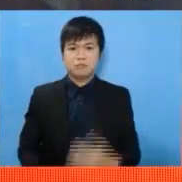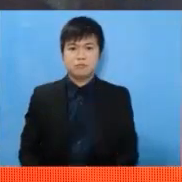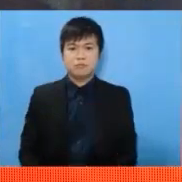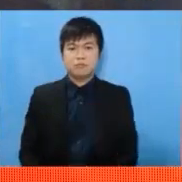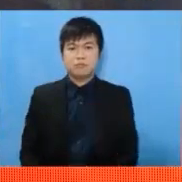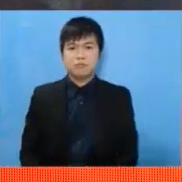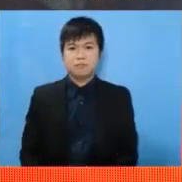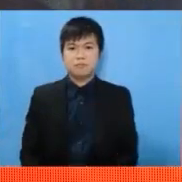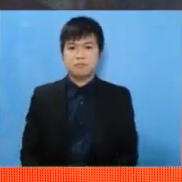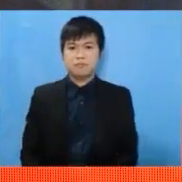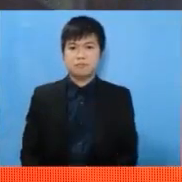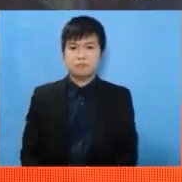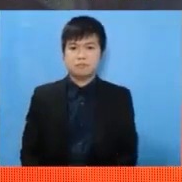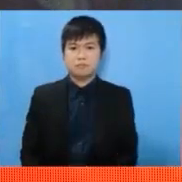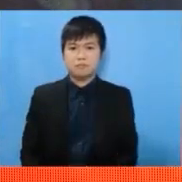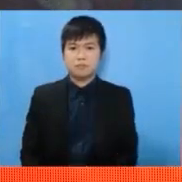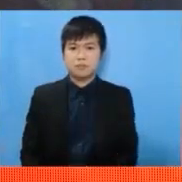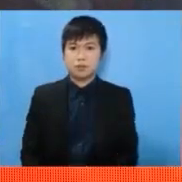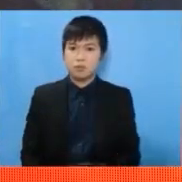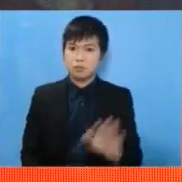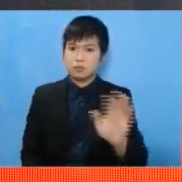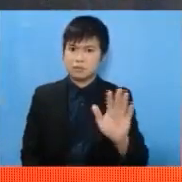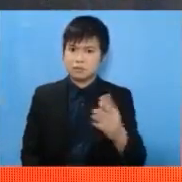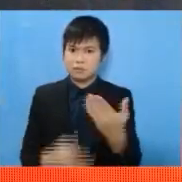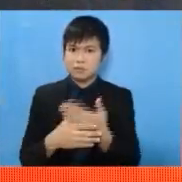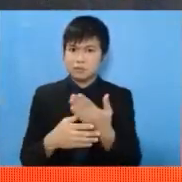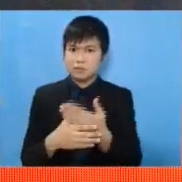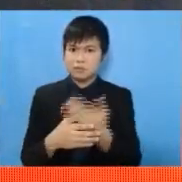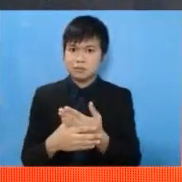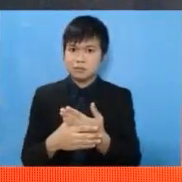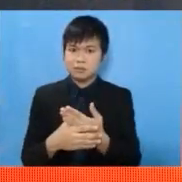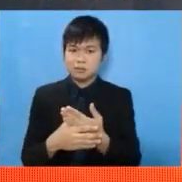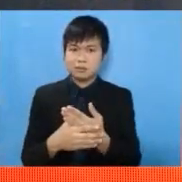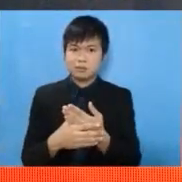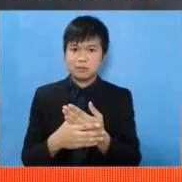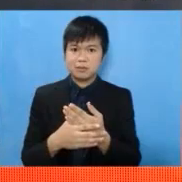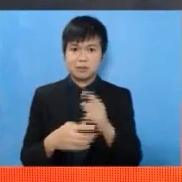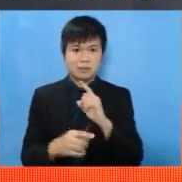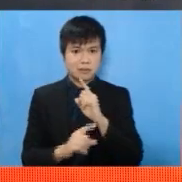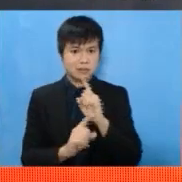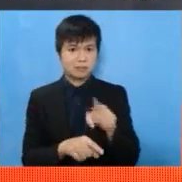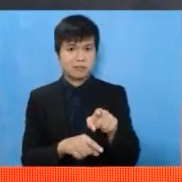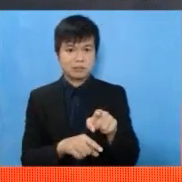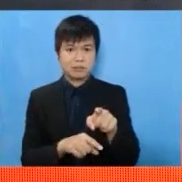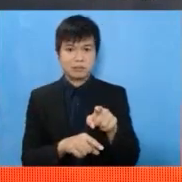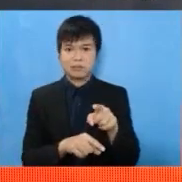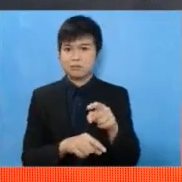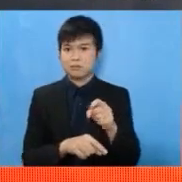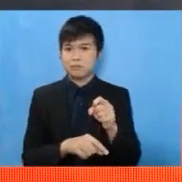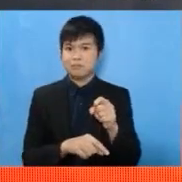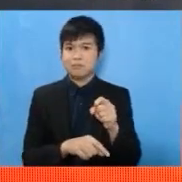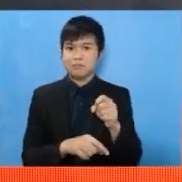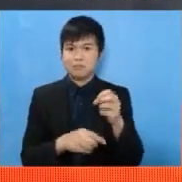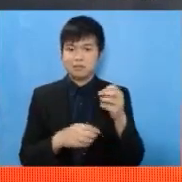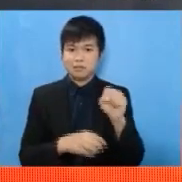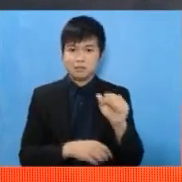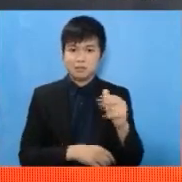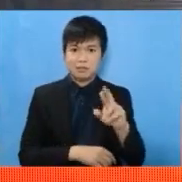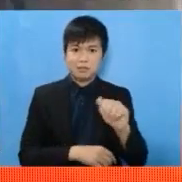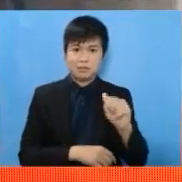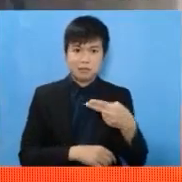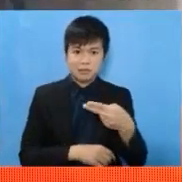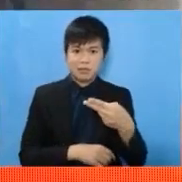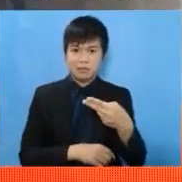Huwag kang mangialam. Yan ang buwelta ni Mayor Sara Duterte kay Vice President Leni Robredo nang magmungkahi siya